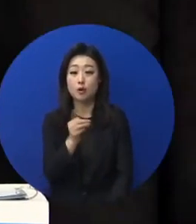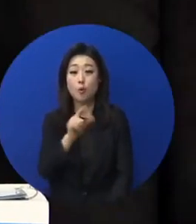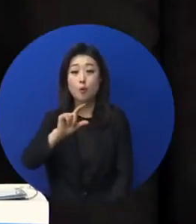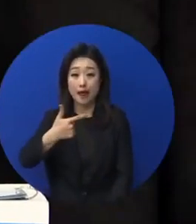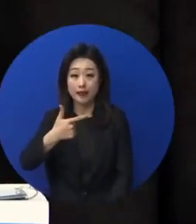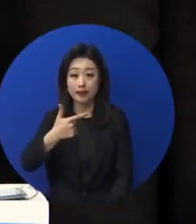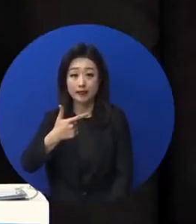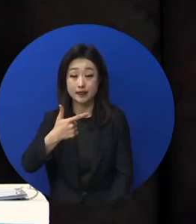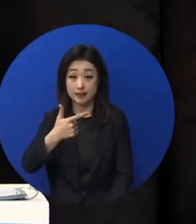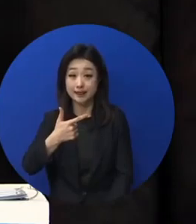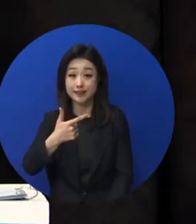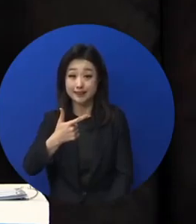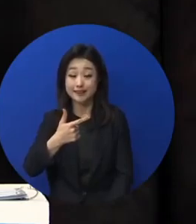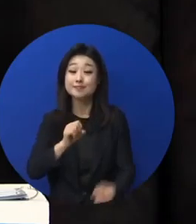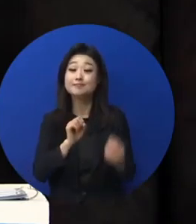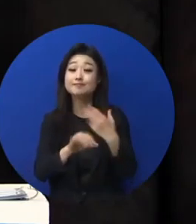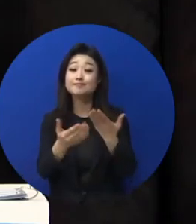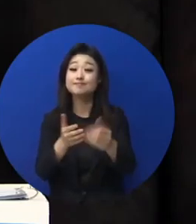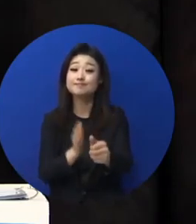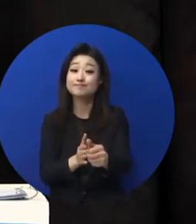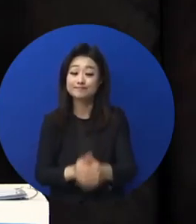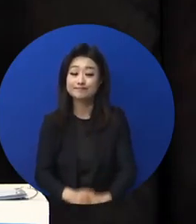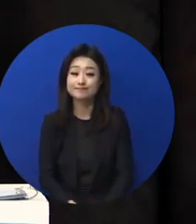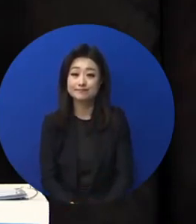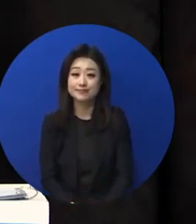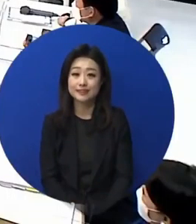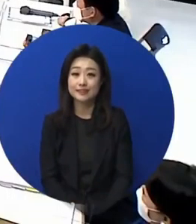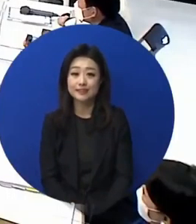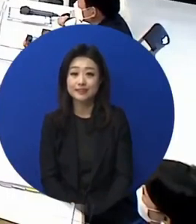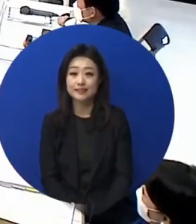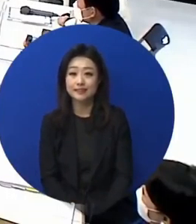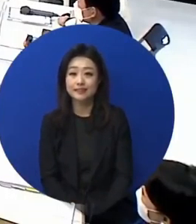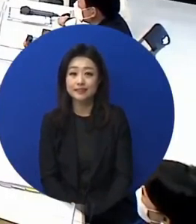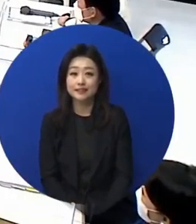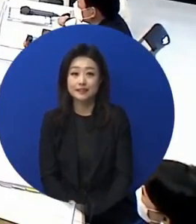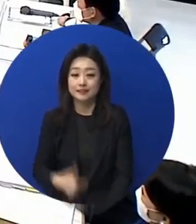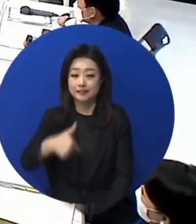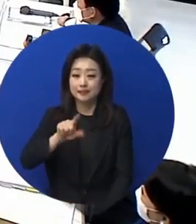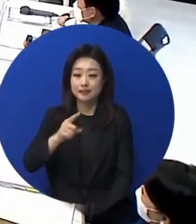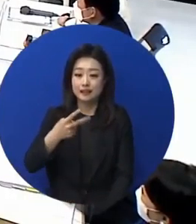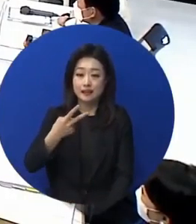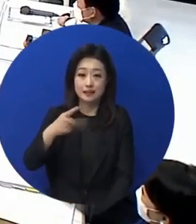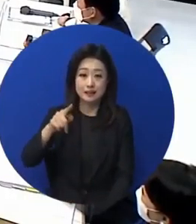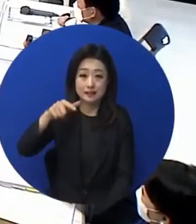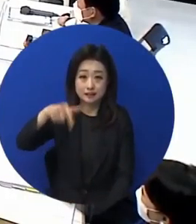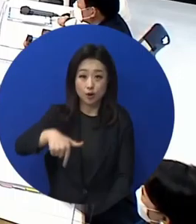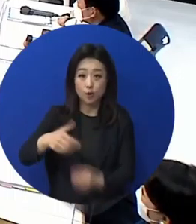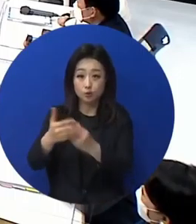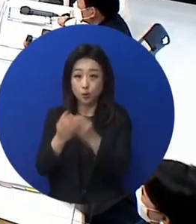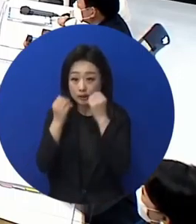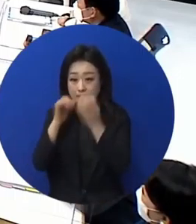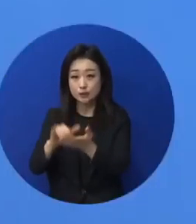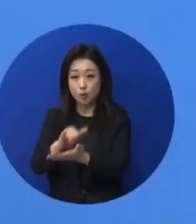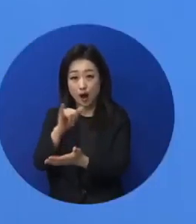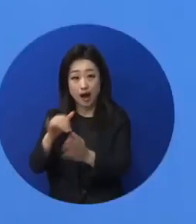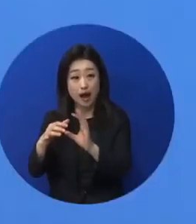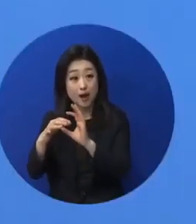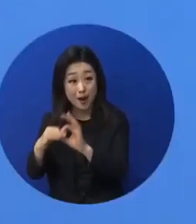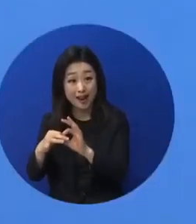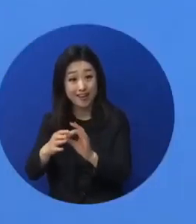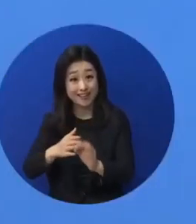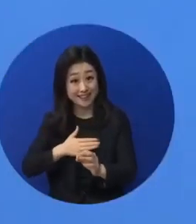답변 준비되셨습니까? 답변해 주시겠습니까? 그 아마 가덕 신공항 건설의 문제와 관련돼서는